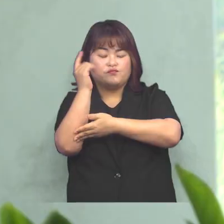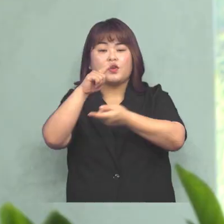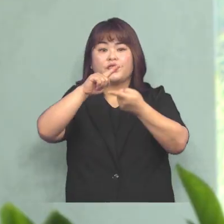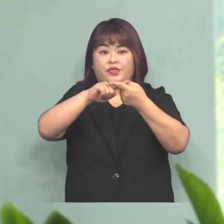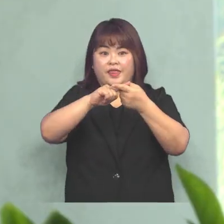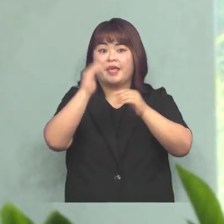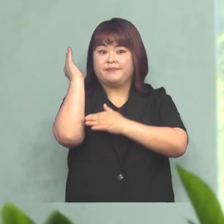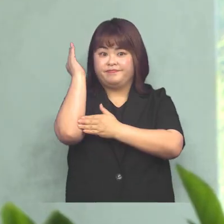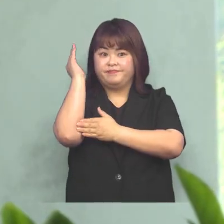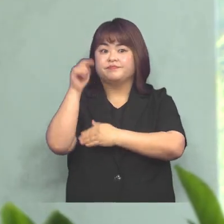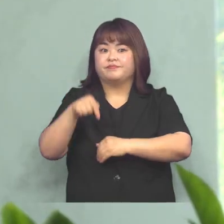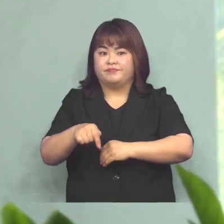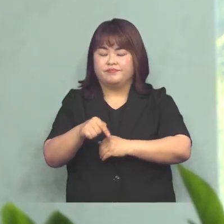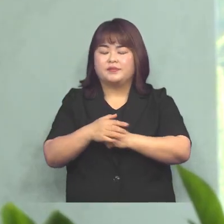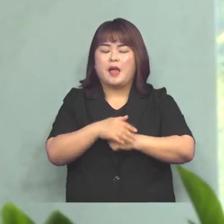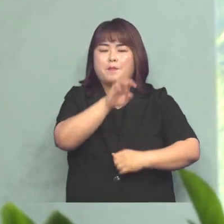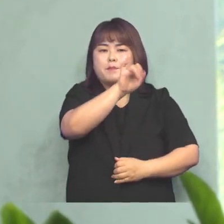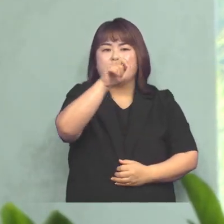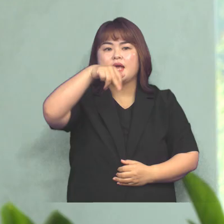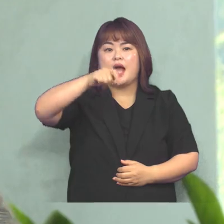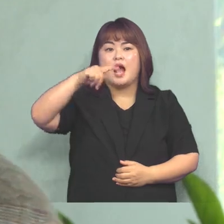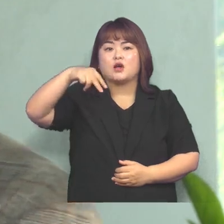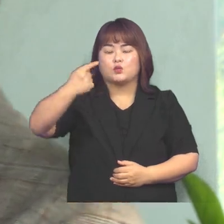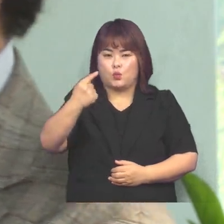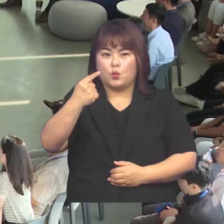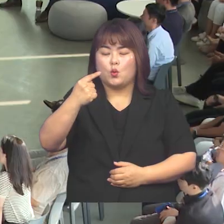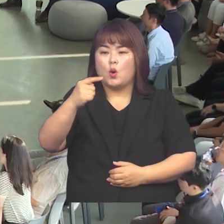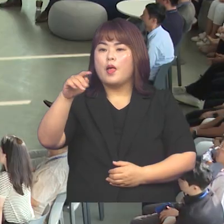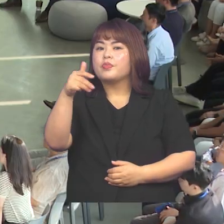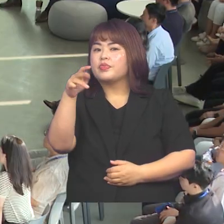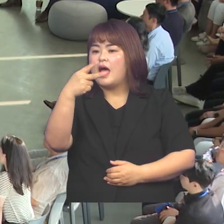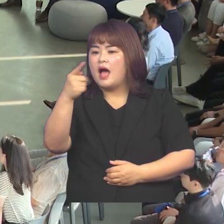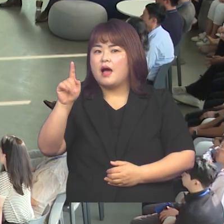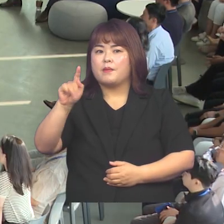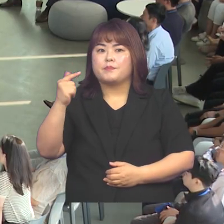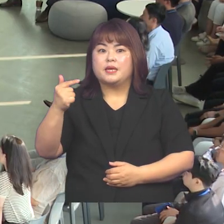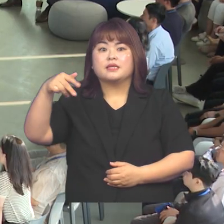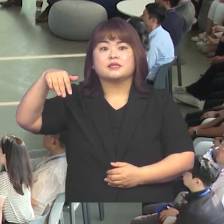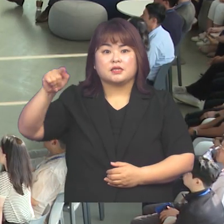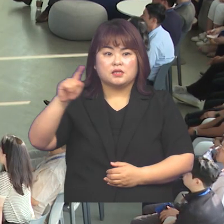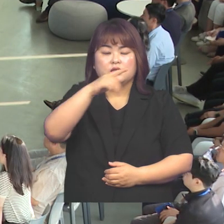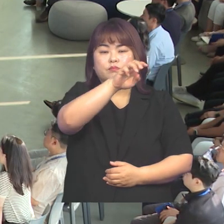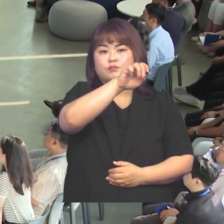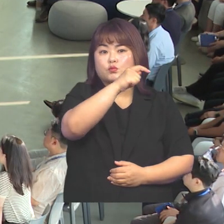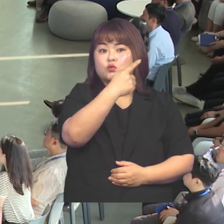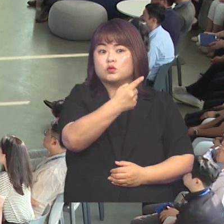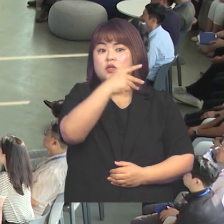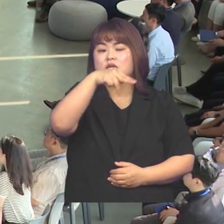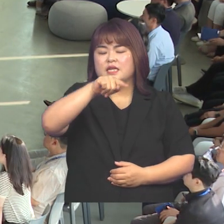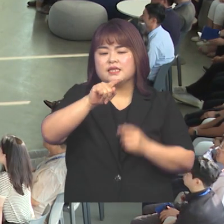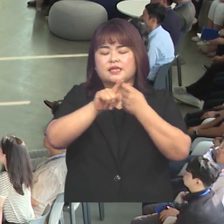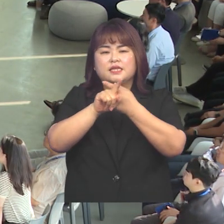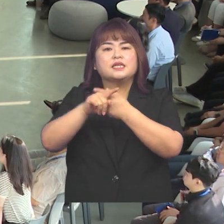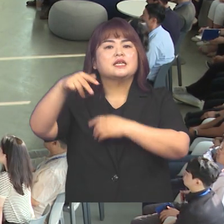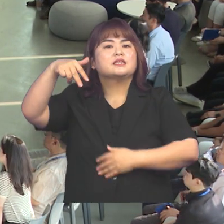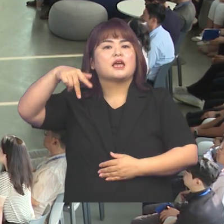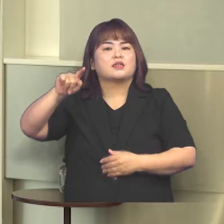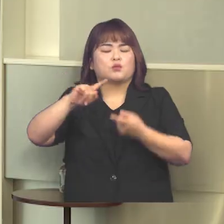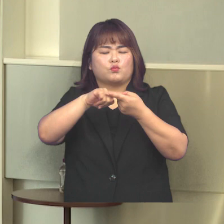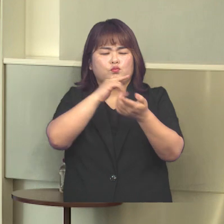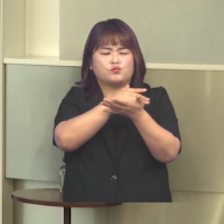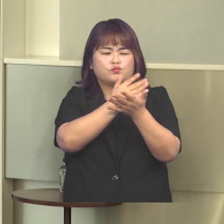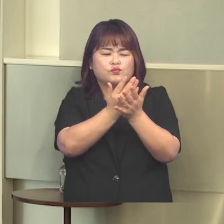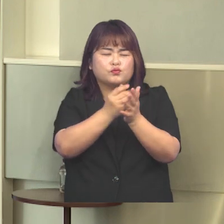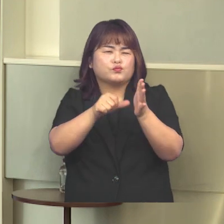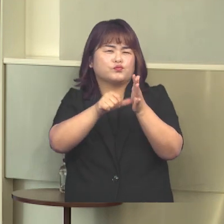이번 강의에서는 피카소, 피터 브리겔, 네오나르도 다빈치, 구스타프 클림트, 잭슨 폴록,